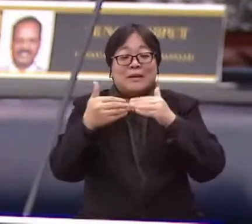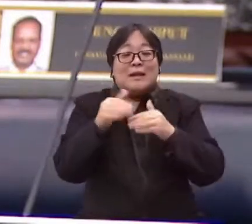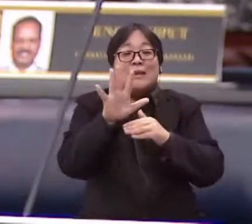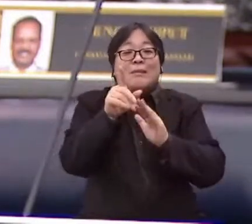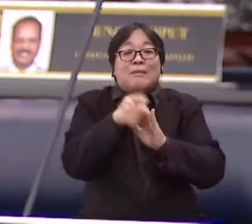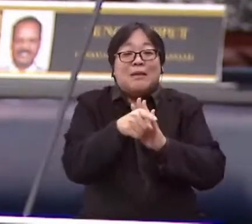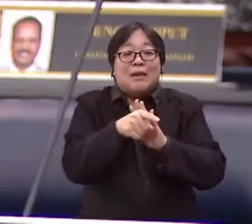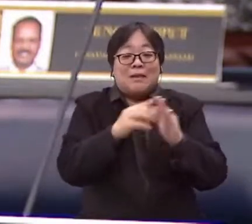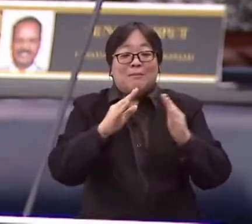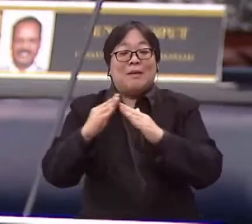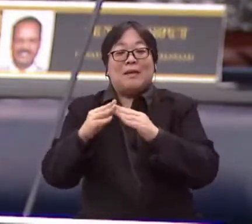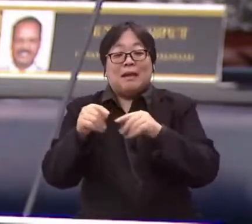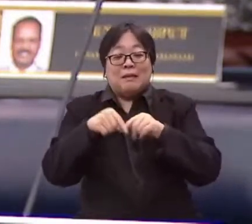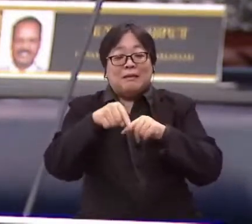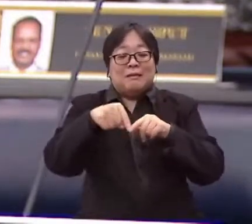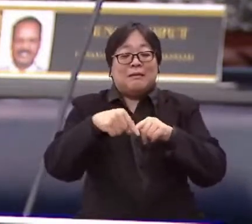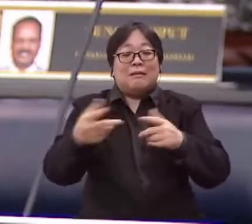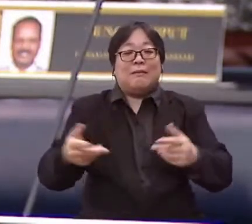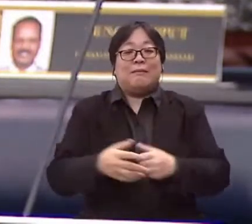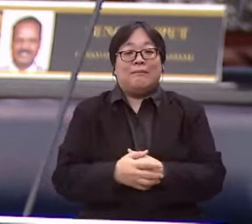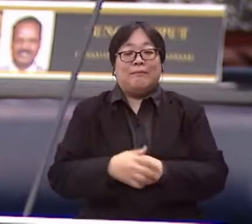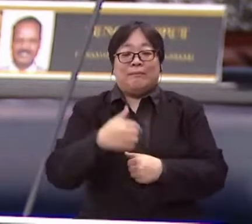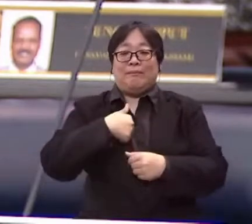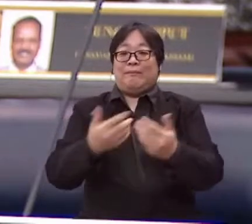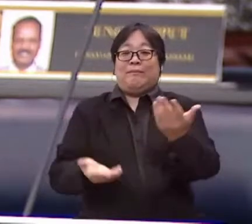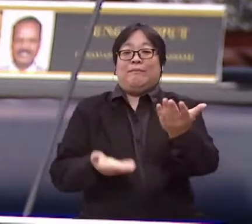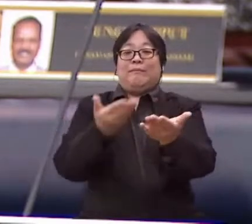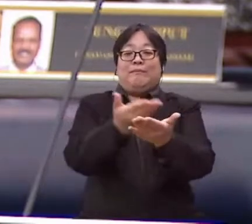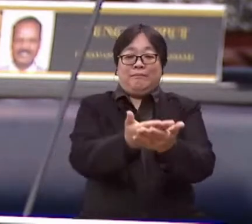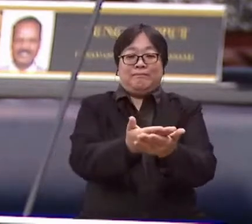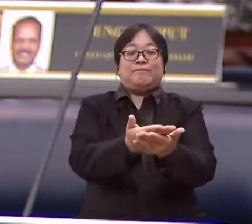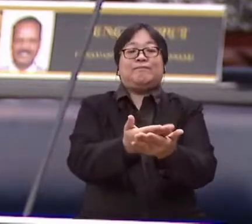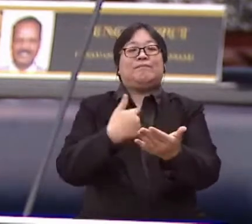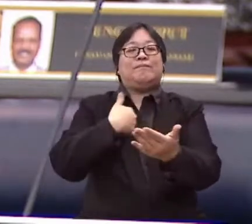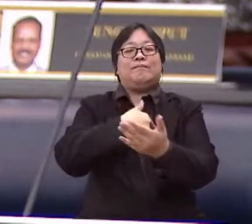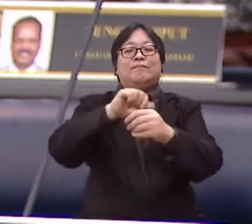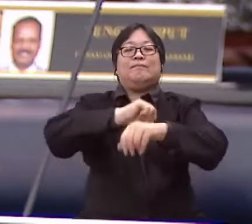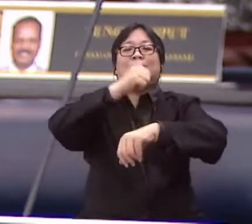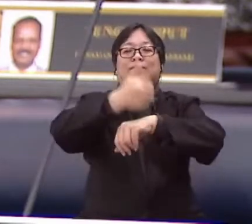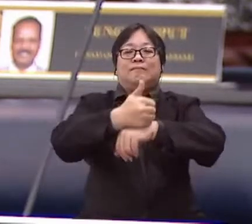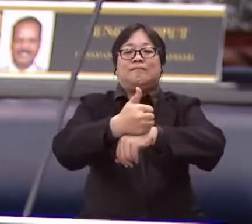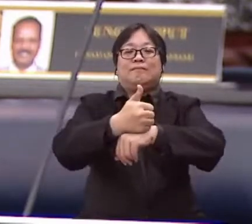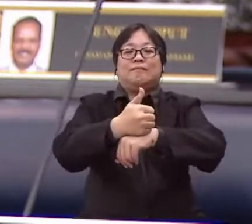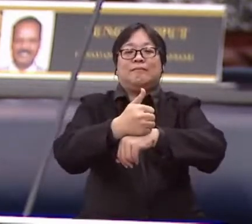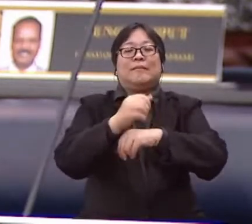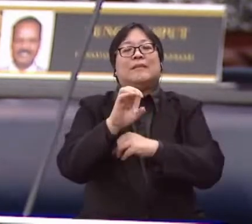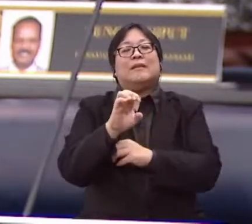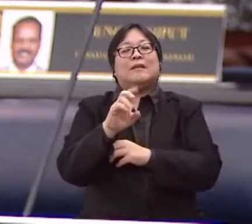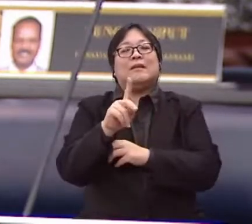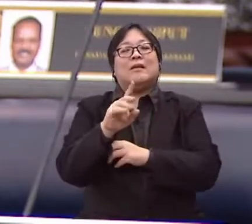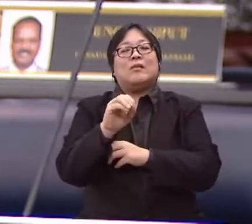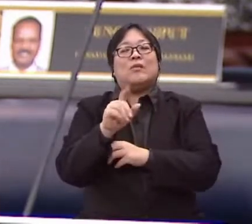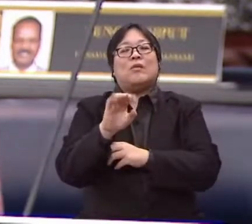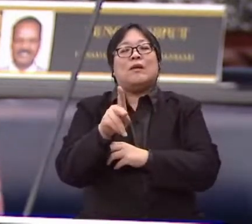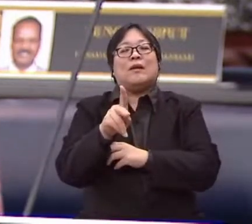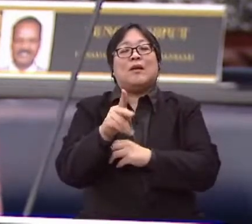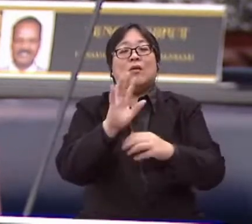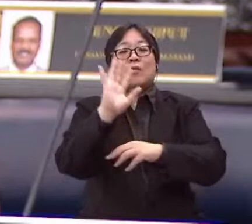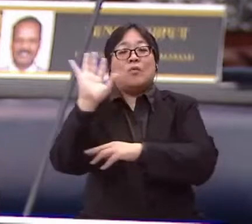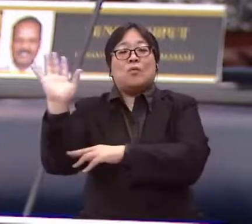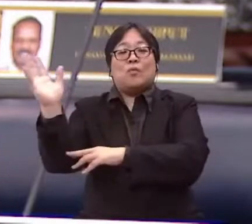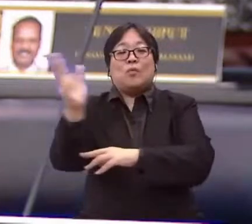mili dari pusat Panda saya mencadangkan supaya kita membinakan untuk sambungkan